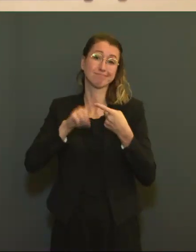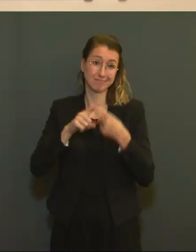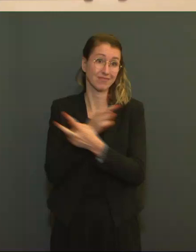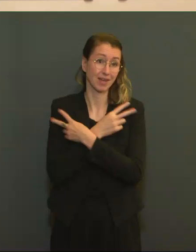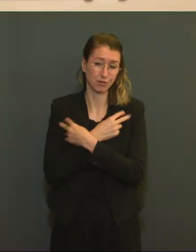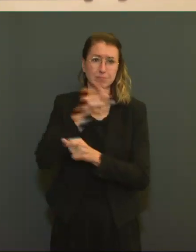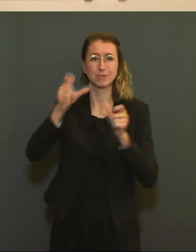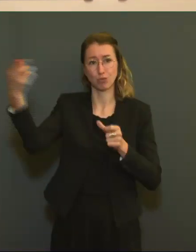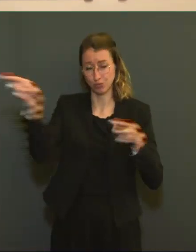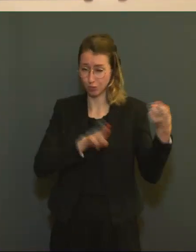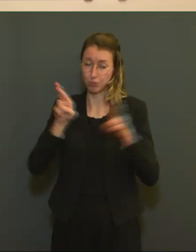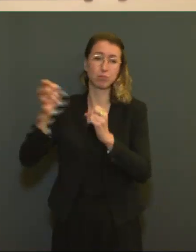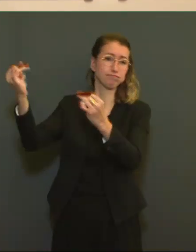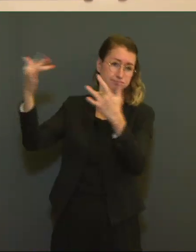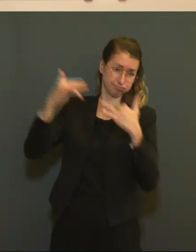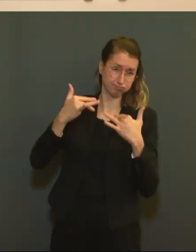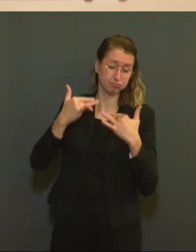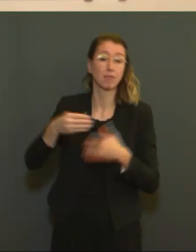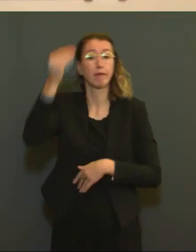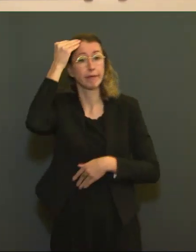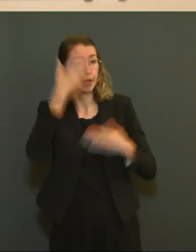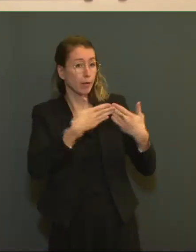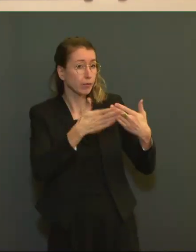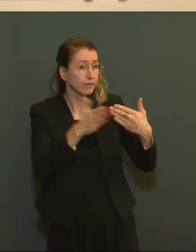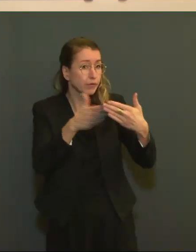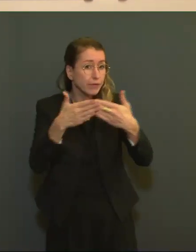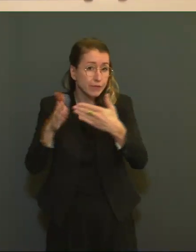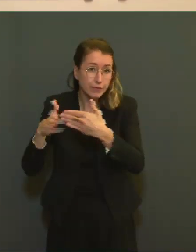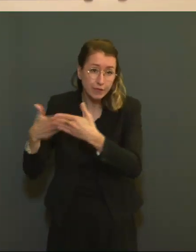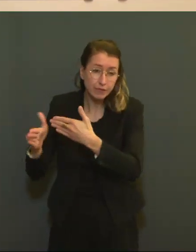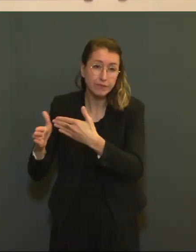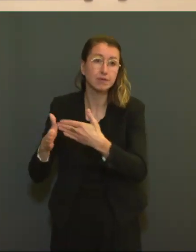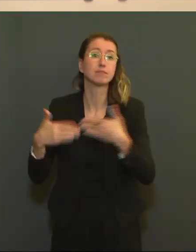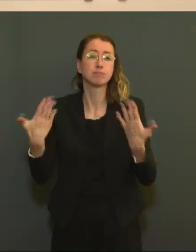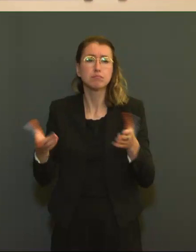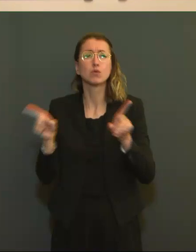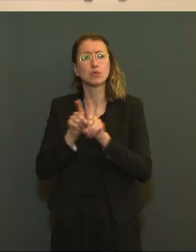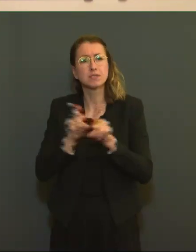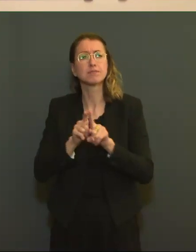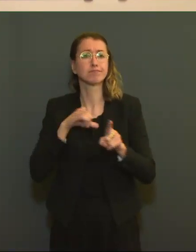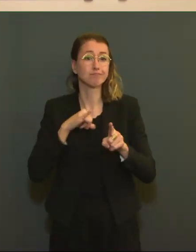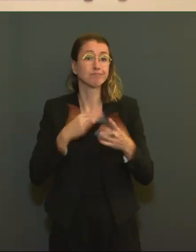l'année scolaire, à la reprise des contacts sociaux au sein des personnes qui reviennent dans leur entreprise.